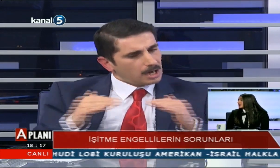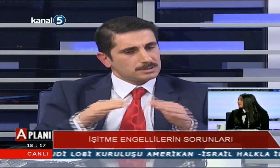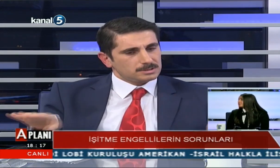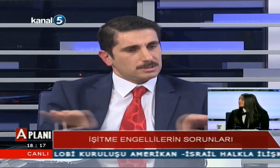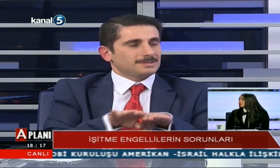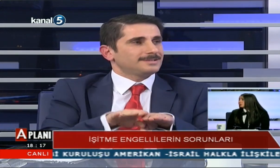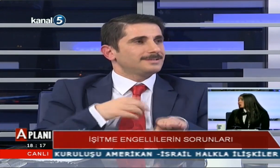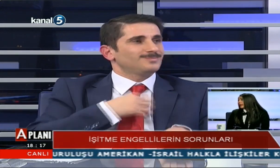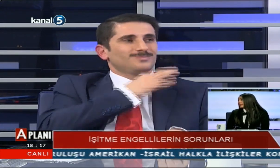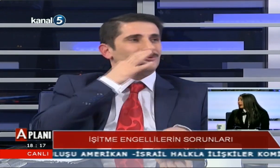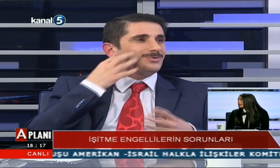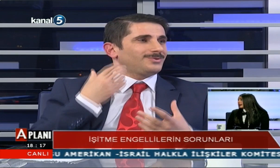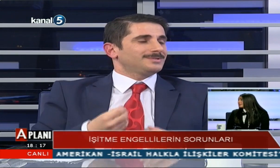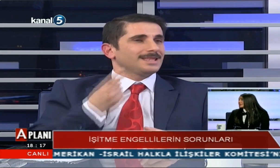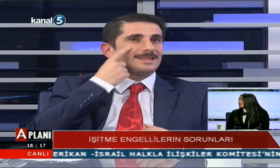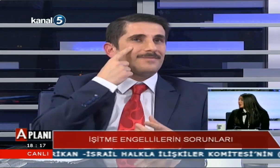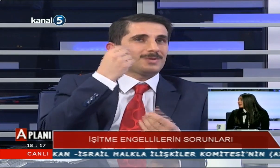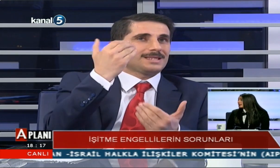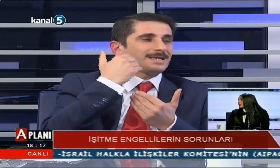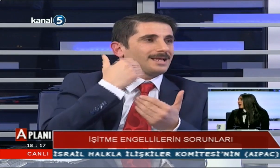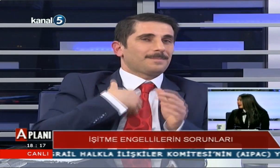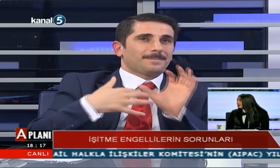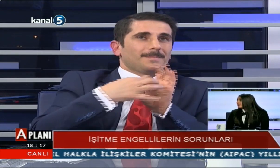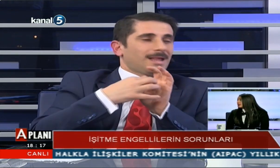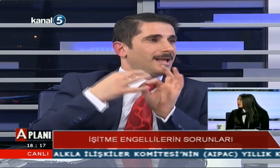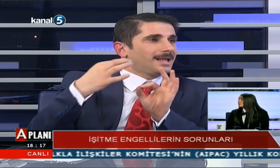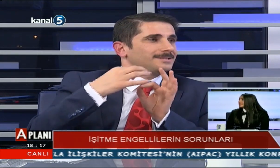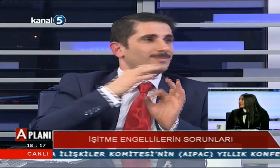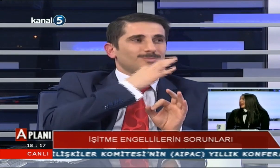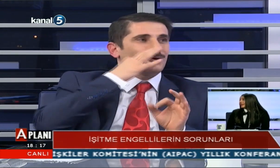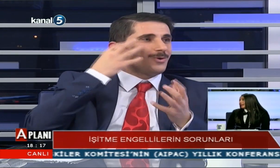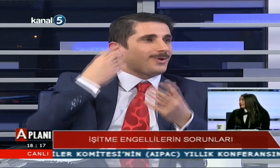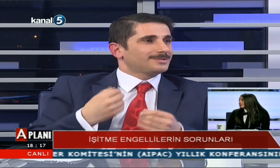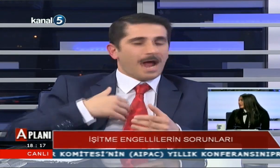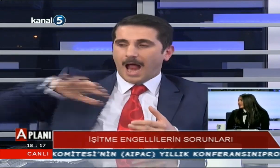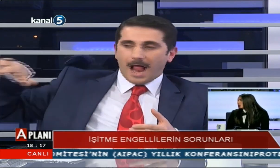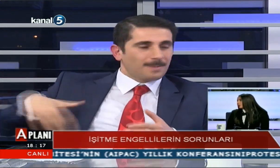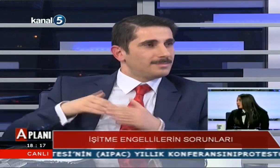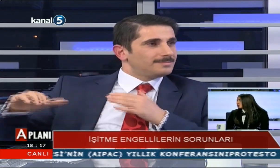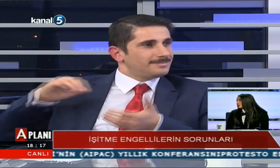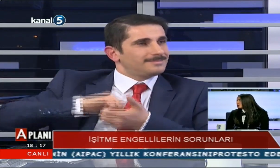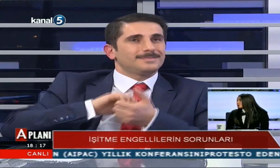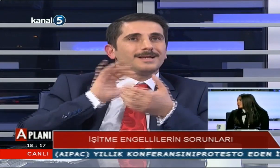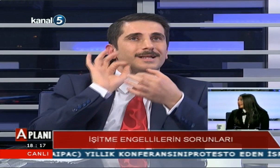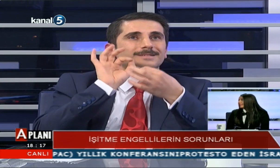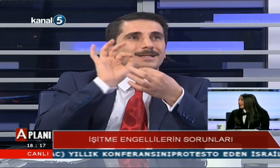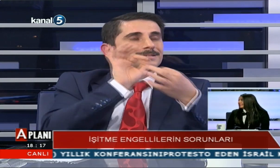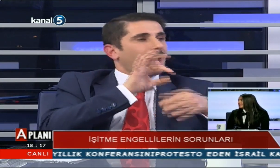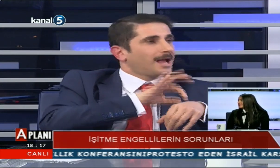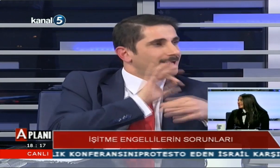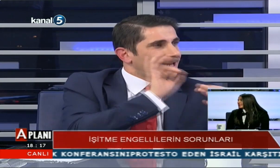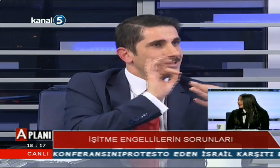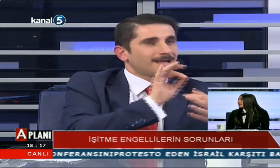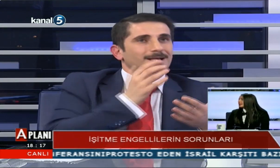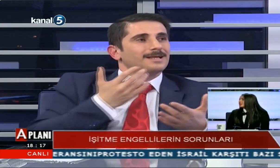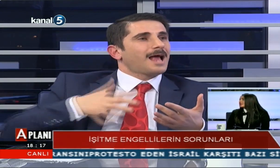sağlayacağız. Bütün engelliler bizim için aynı. Çünkü biz engelli kelimesinde toplanıyoruz biliyorsunuz. Bir engelli